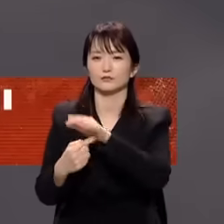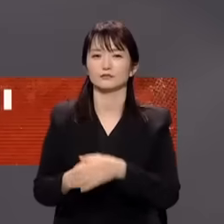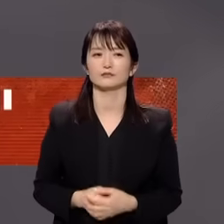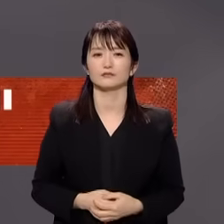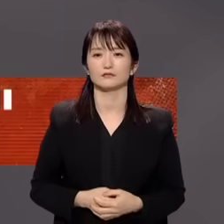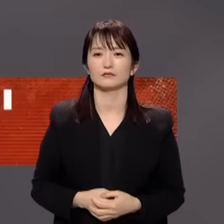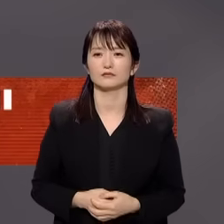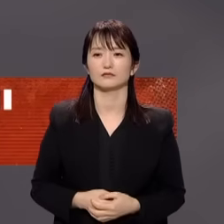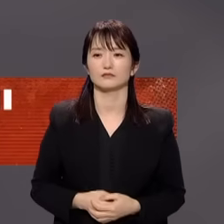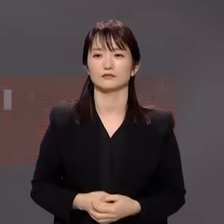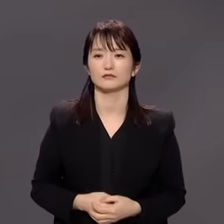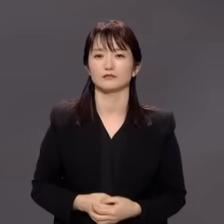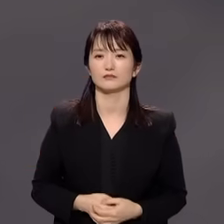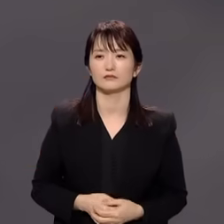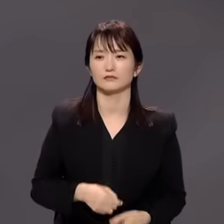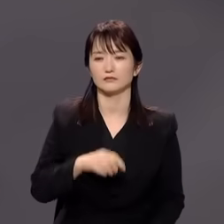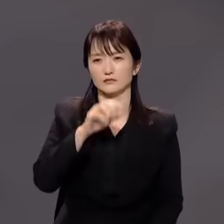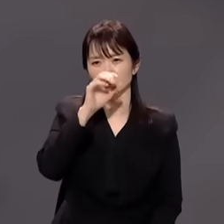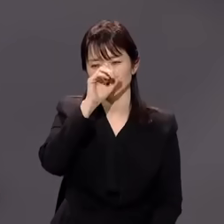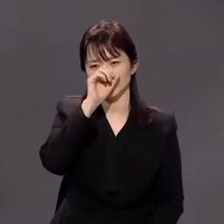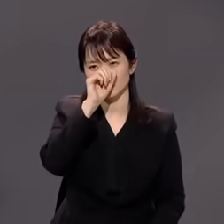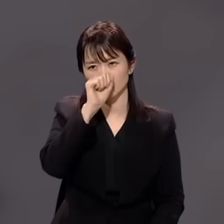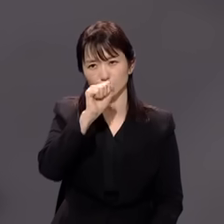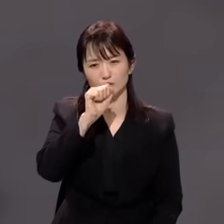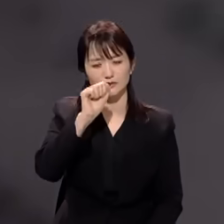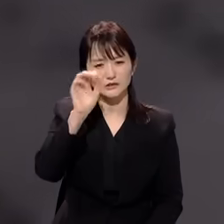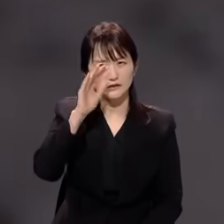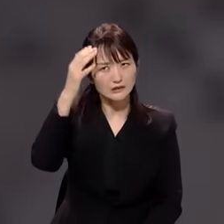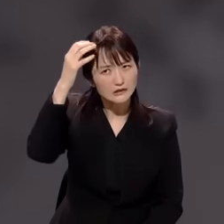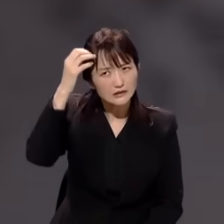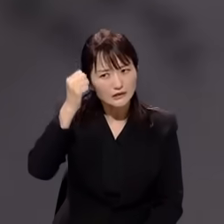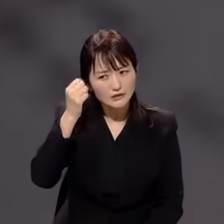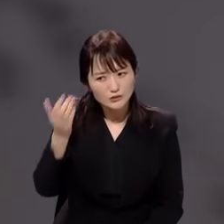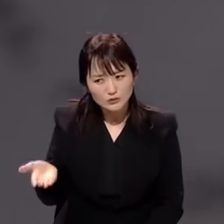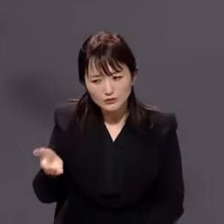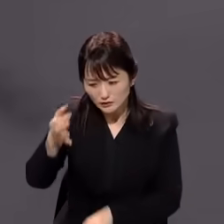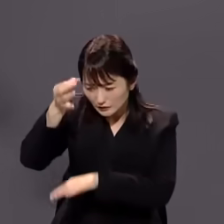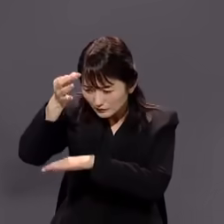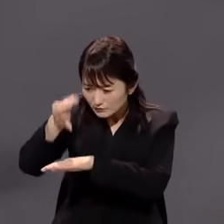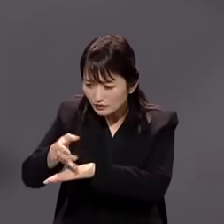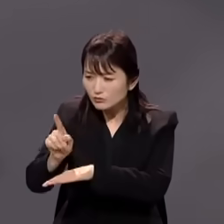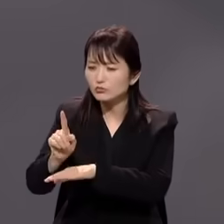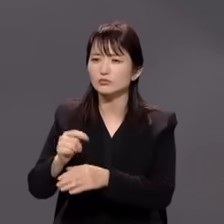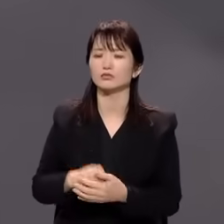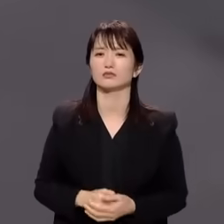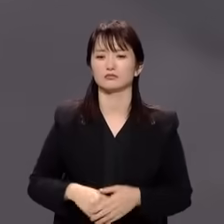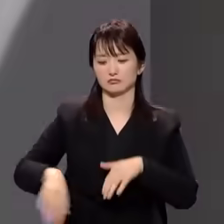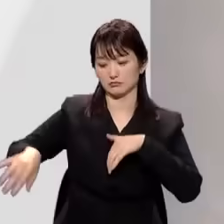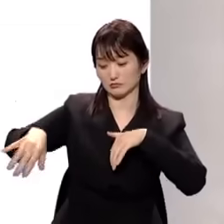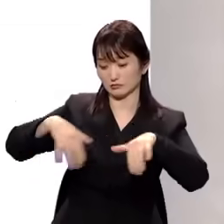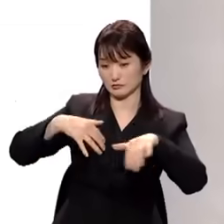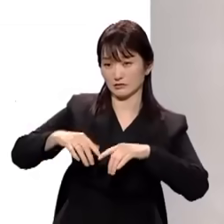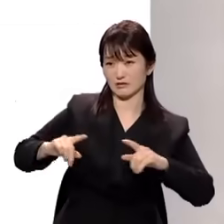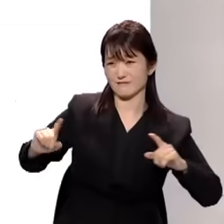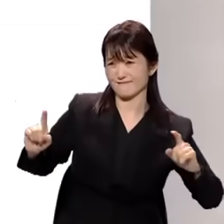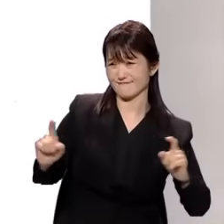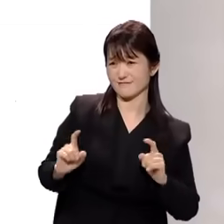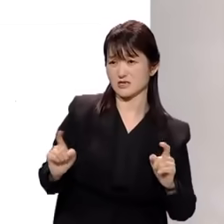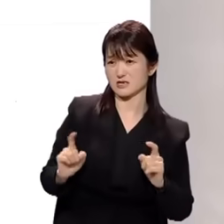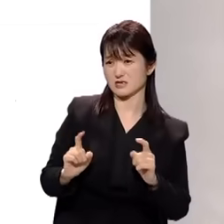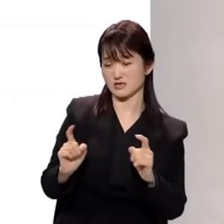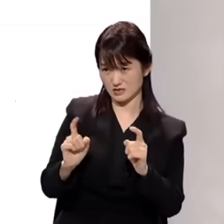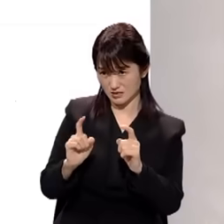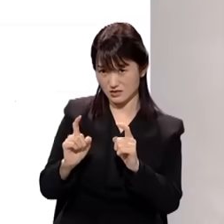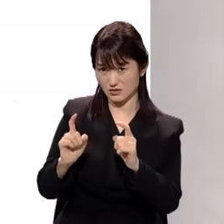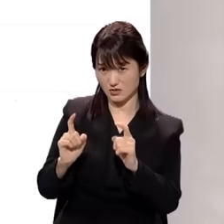뭐라고 썼냐면 안 좋은 기억을 갖게 해서 죄송하다고 했습니다. 이게 안 좋은 기억? 어디 가서 길거리에서 신랑이 붙었다 이런 정도에나